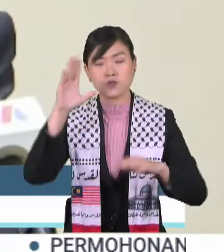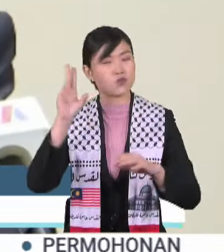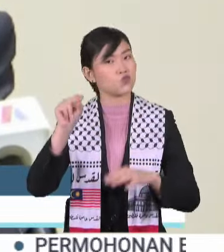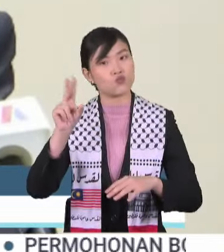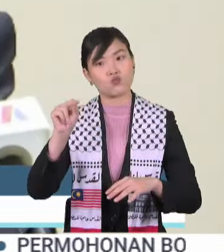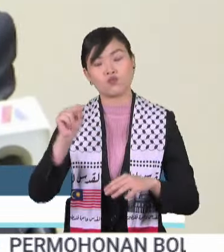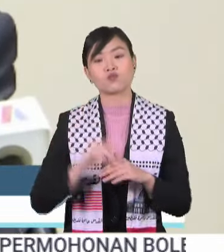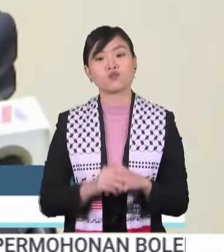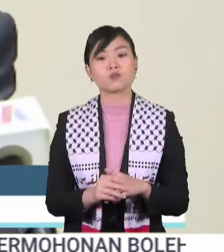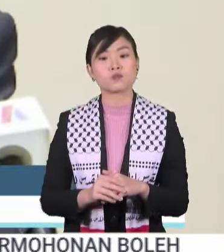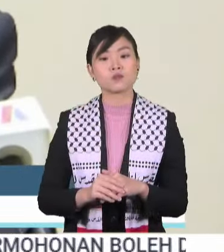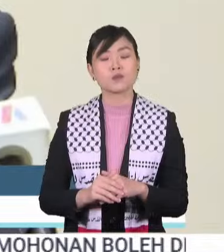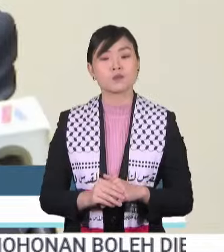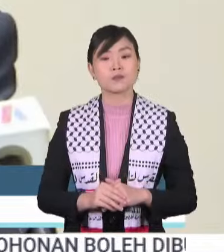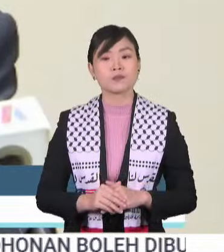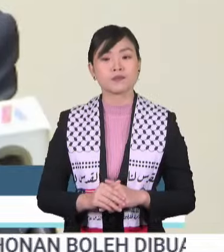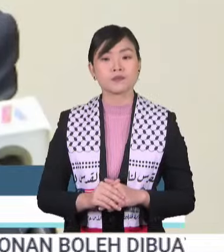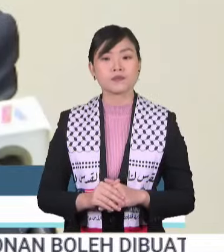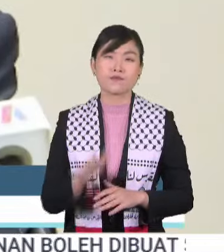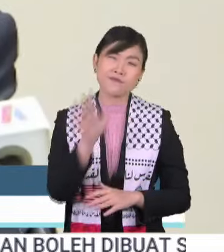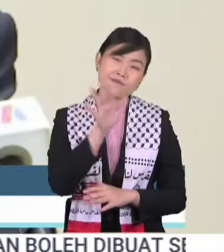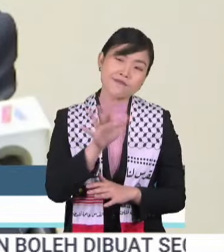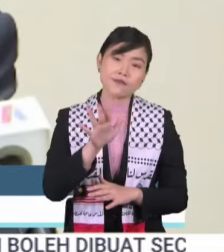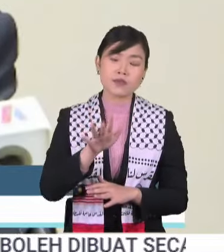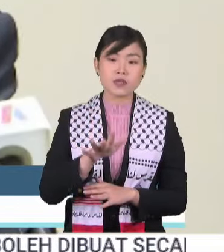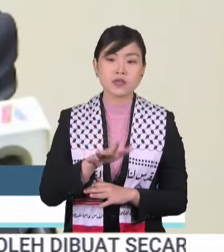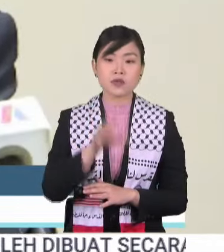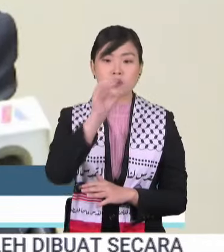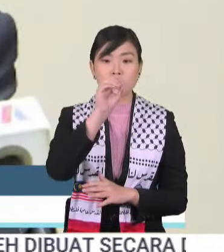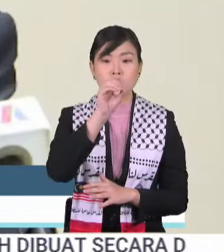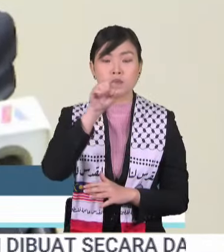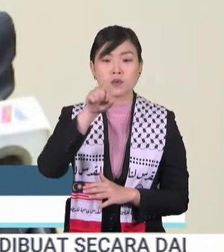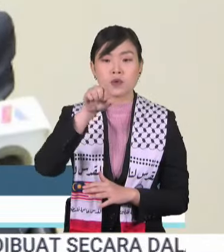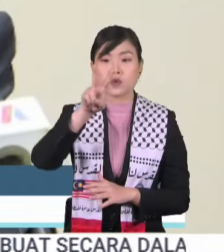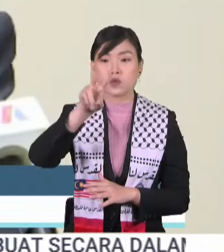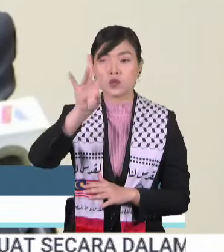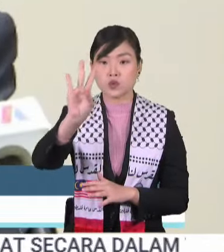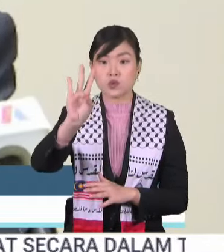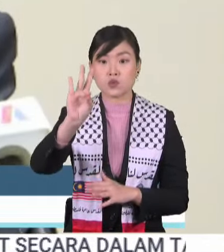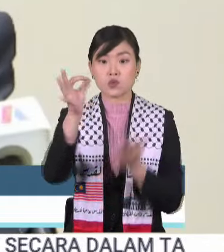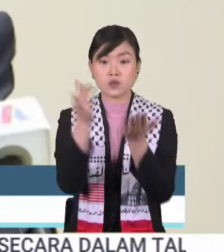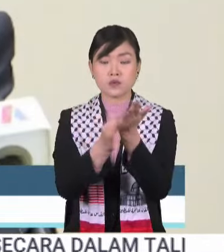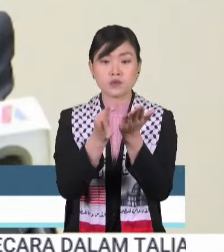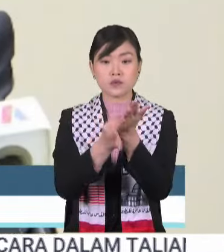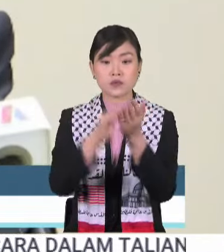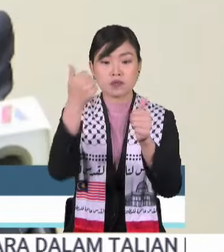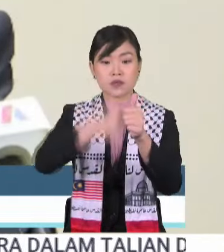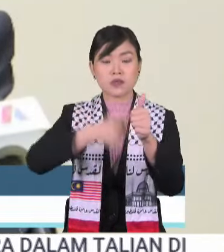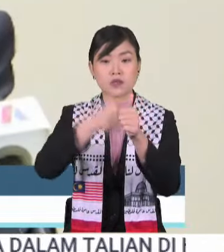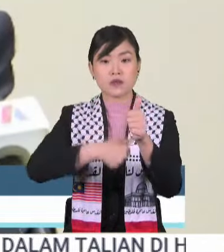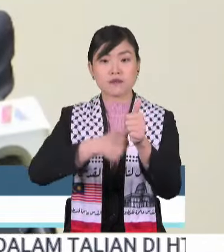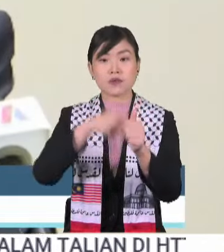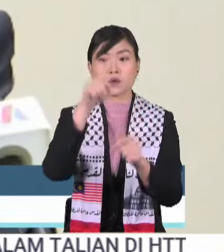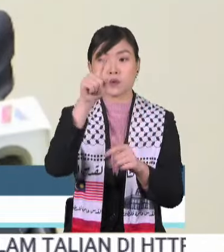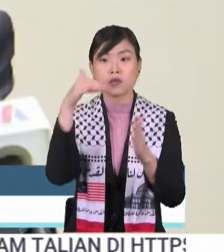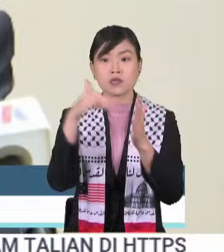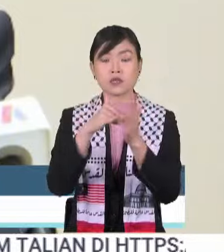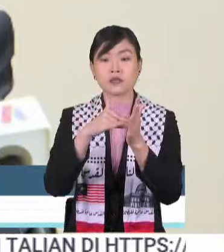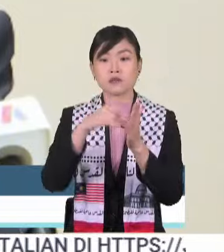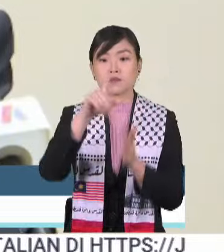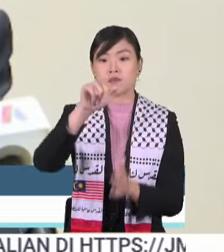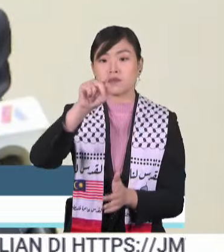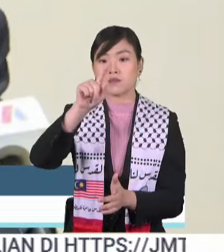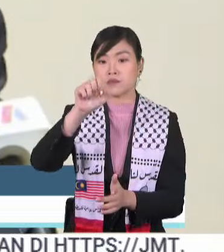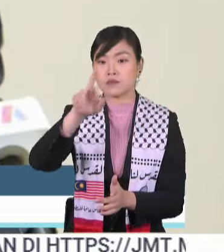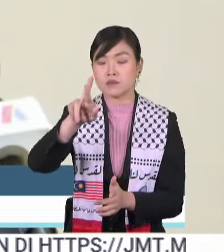tarif dinaikkan sebanyak 0.27 sen bagi setiap meter padu dan peningkatan Bil minimum ialah